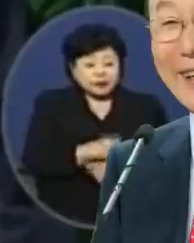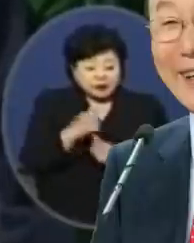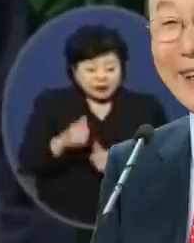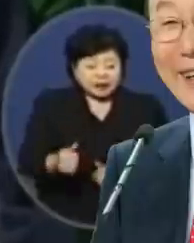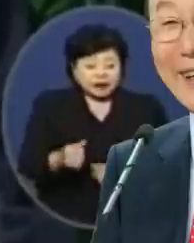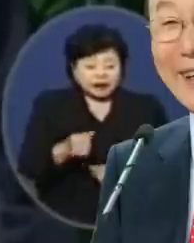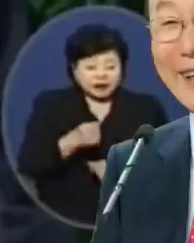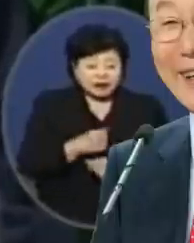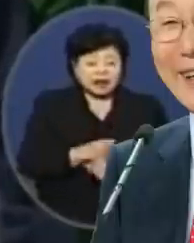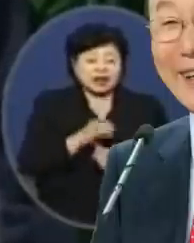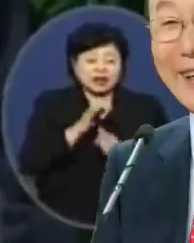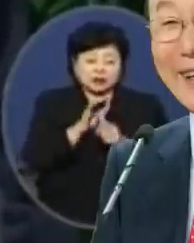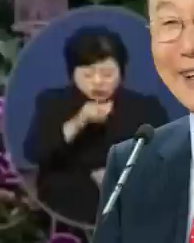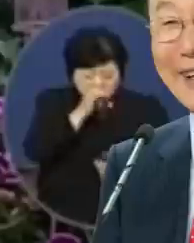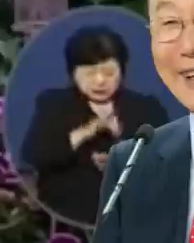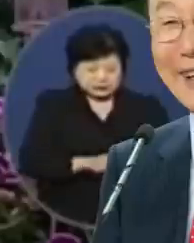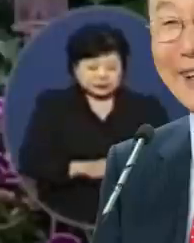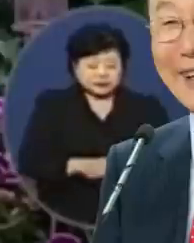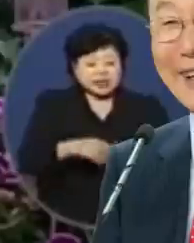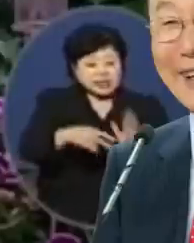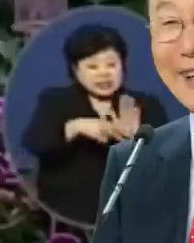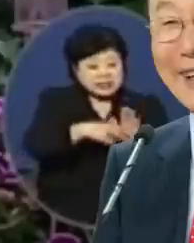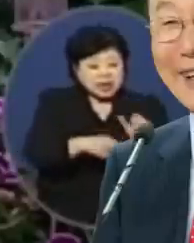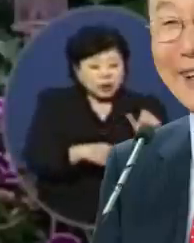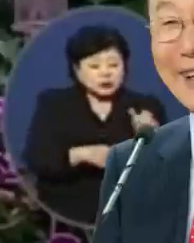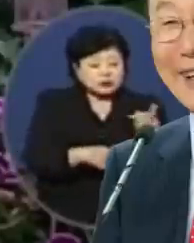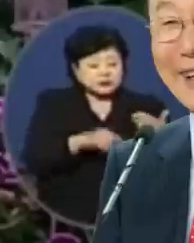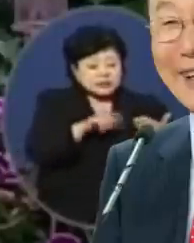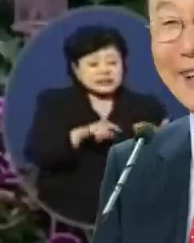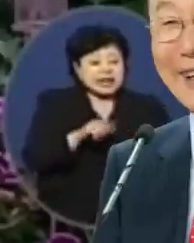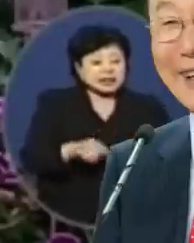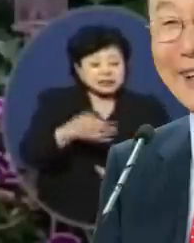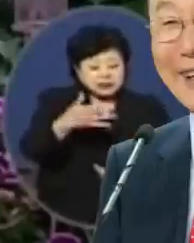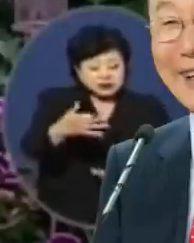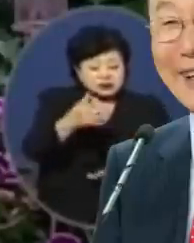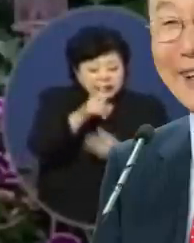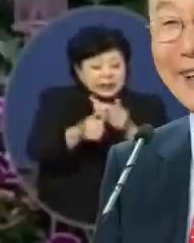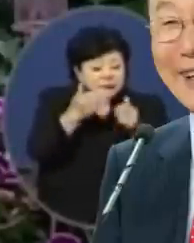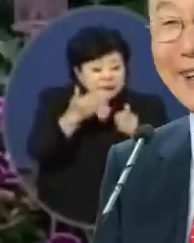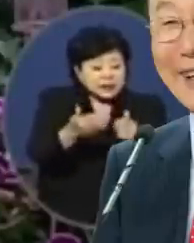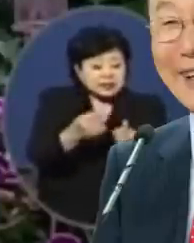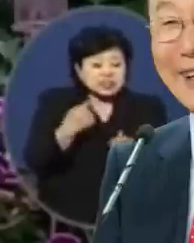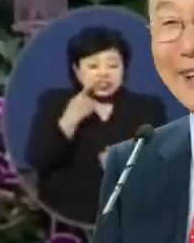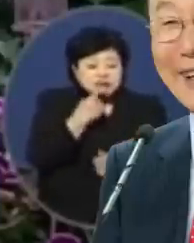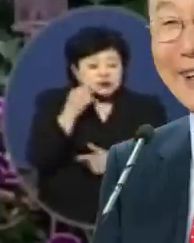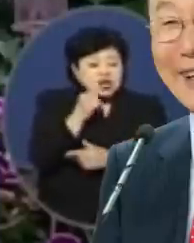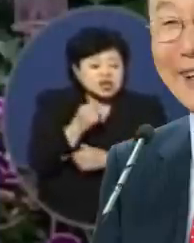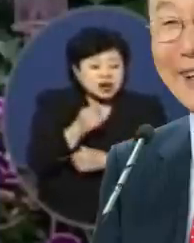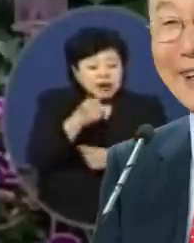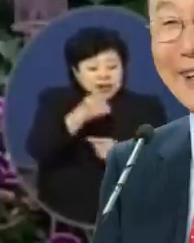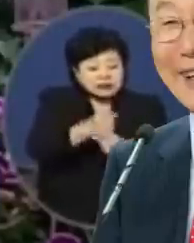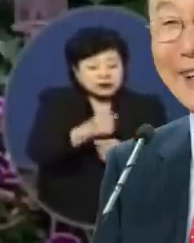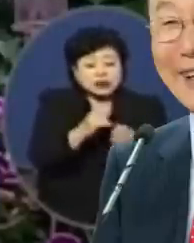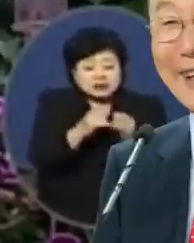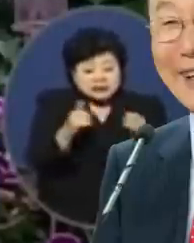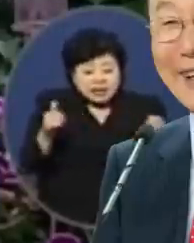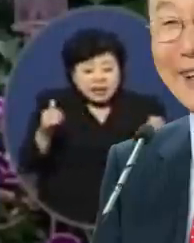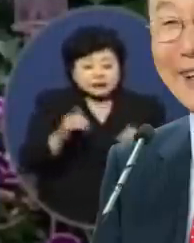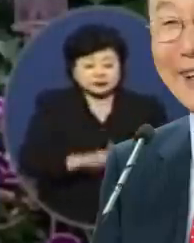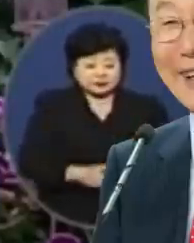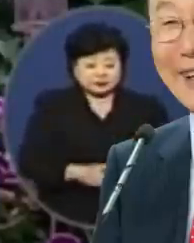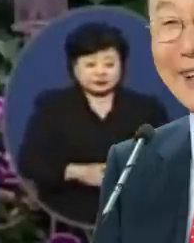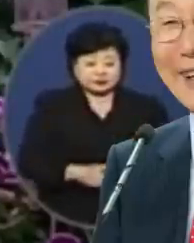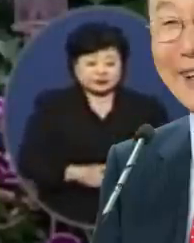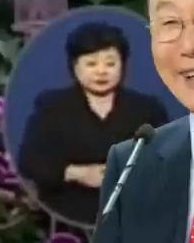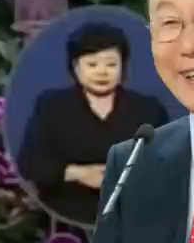따라서 해주신다는 것입니다. 이사야 57장 19절은 하나님이 입술의 열매를 창조하는 자라고